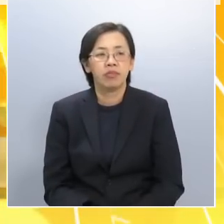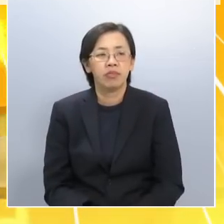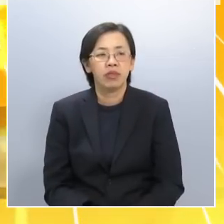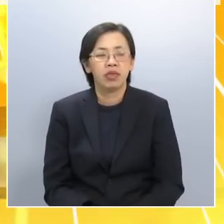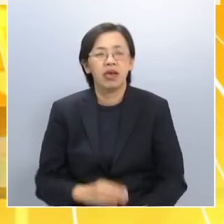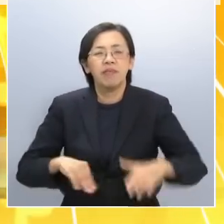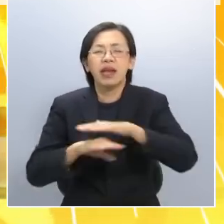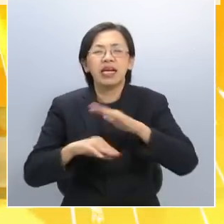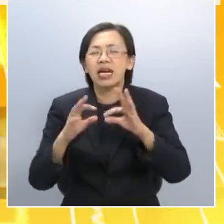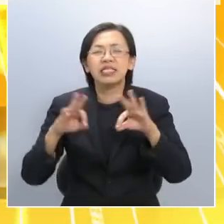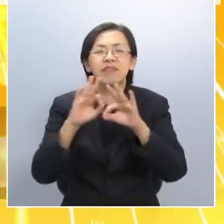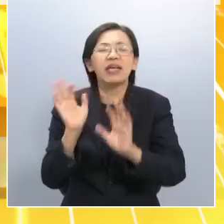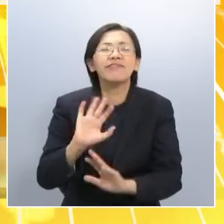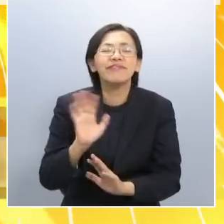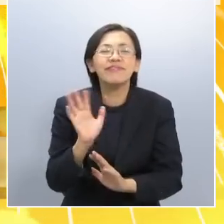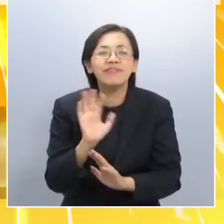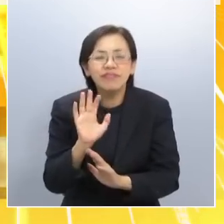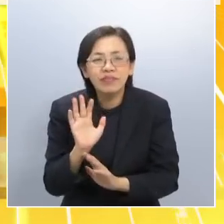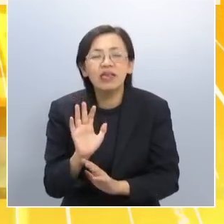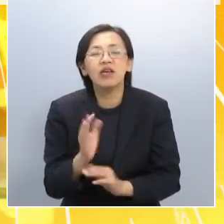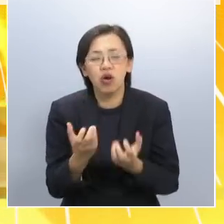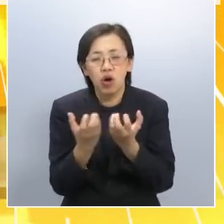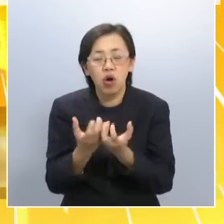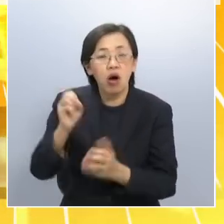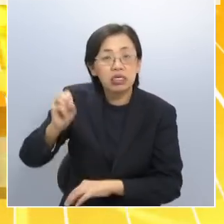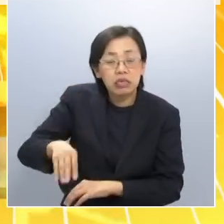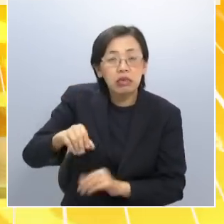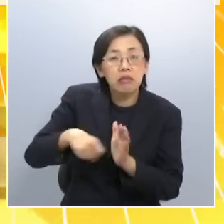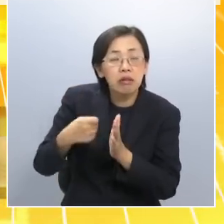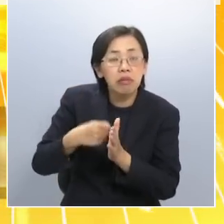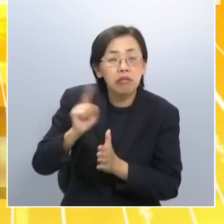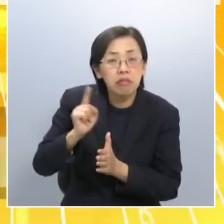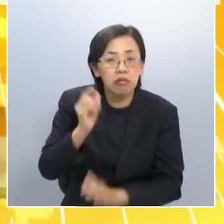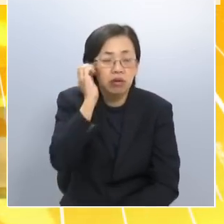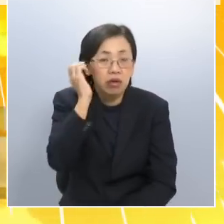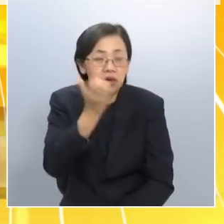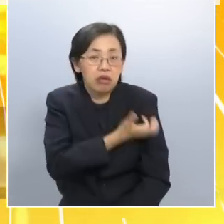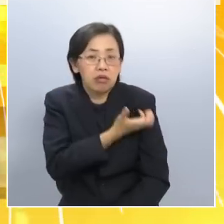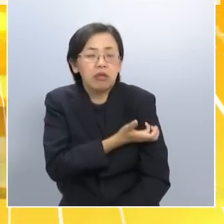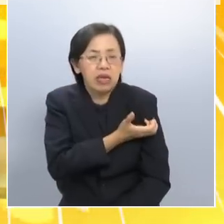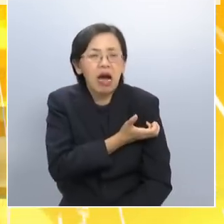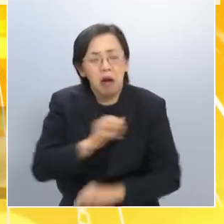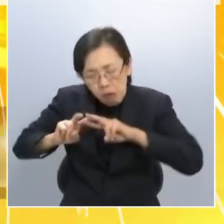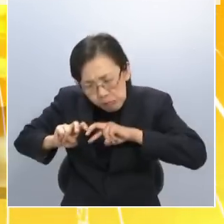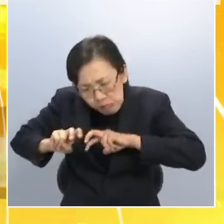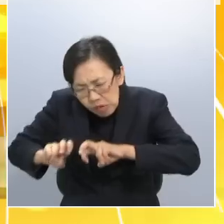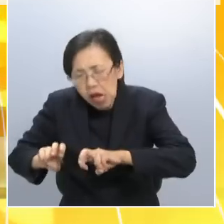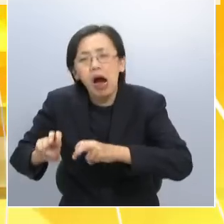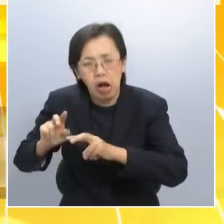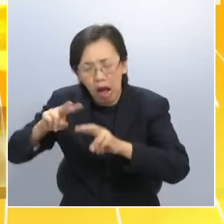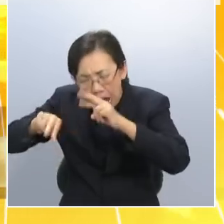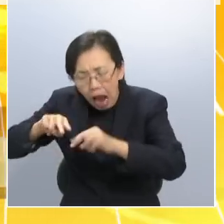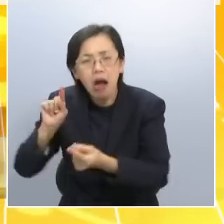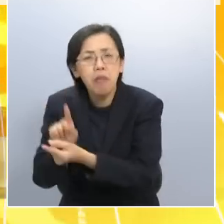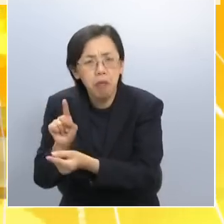สำคัญนะฮะนะครับการที่เขาเอาไปทิ้งเนี่ยเพราะว่านะเขามองว่าไอโฟนมันตามได ้ทิ้งก็แปลว่าเขาไม่ได้คิดเองต้องมีคนอื่นช่ว